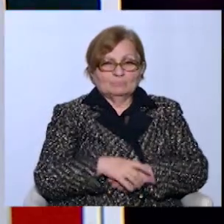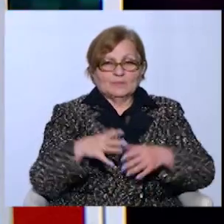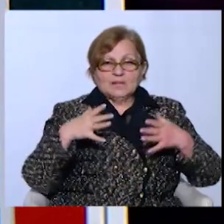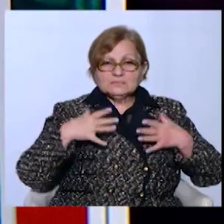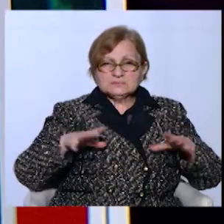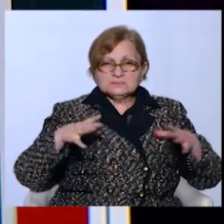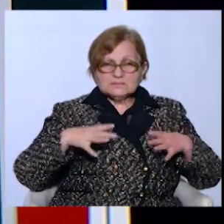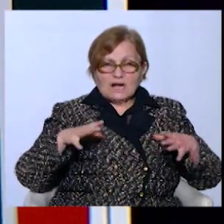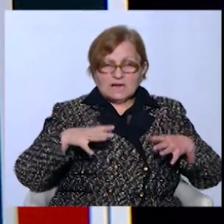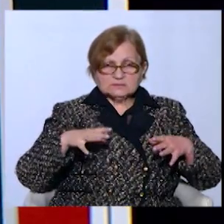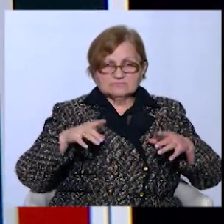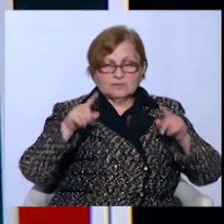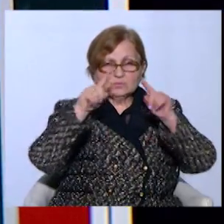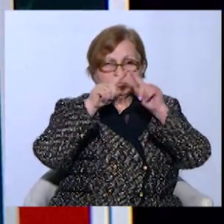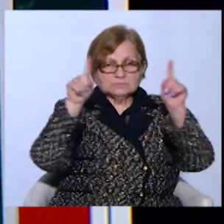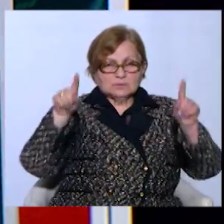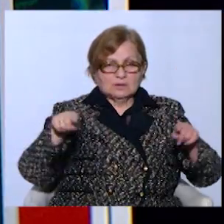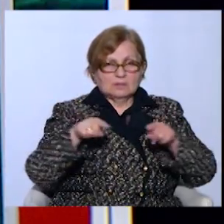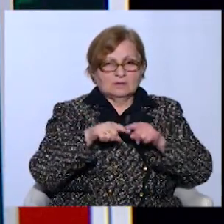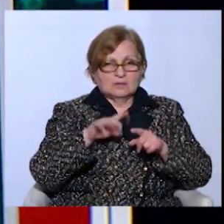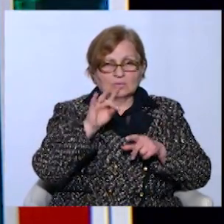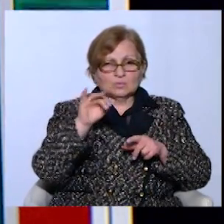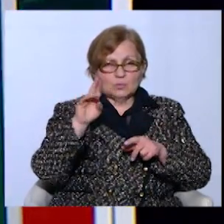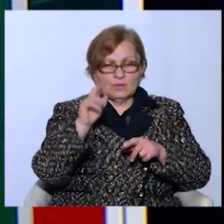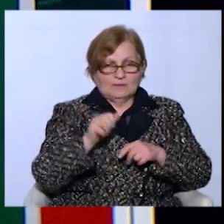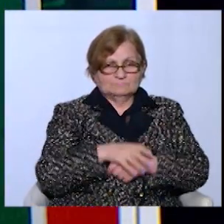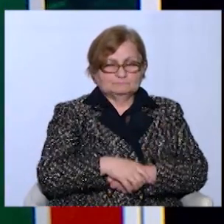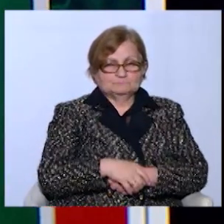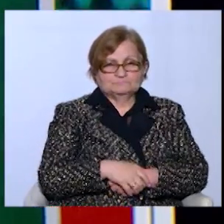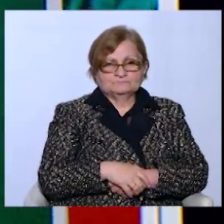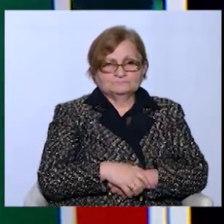საქართველოს რუკა. მივაკრათ.